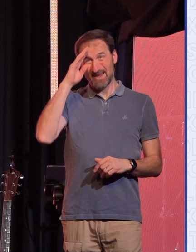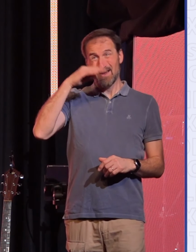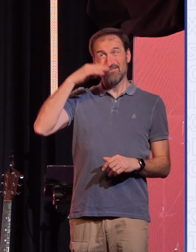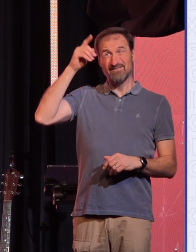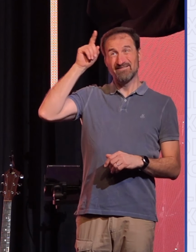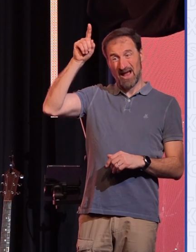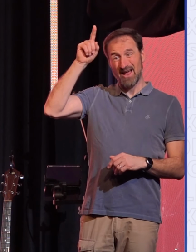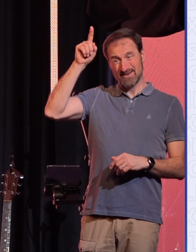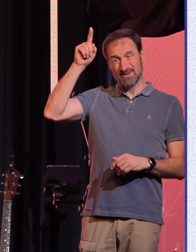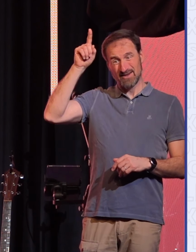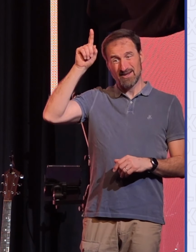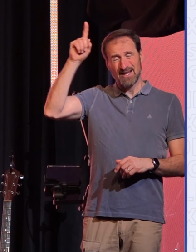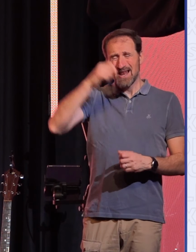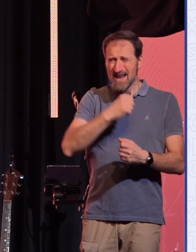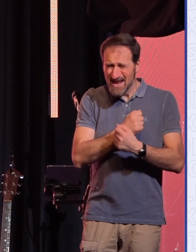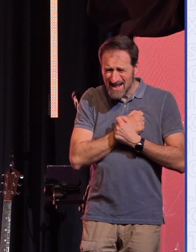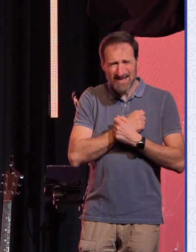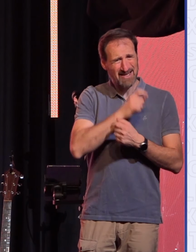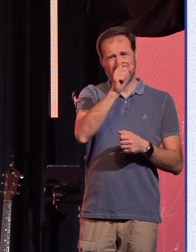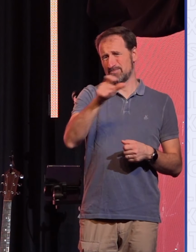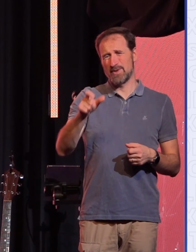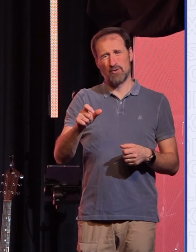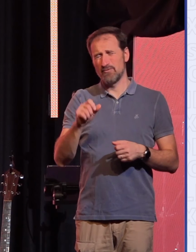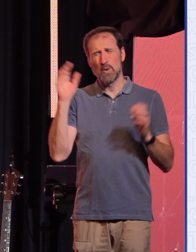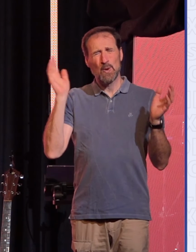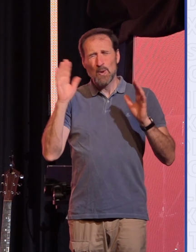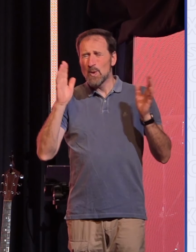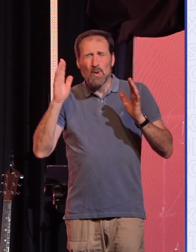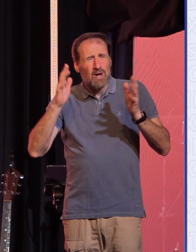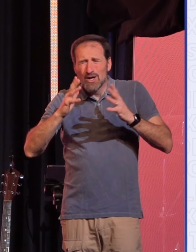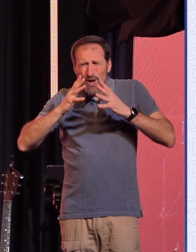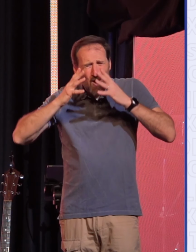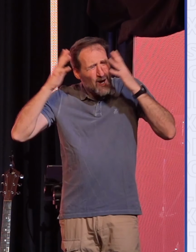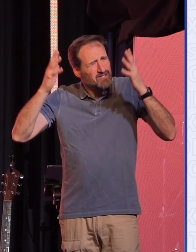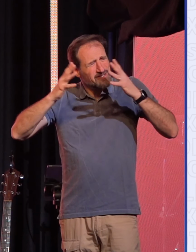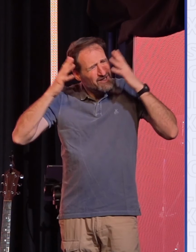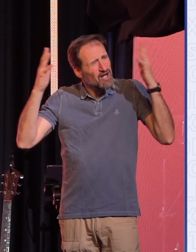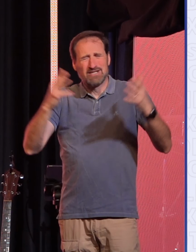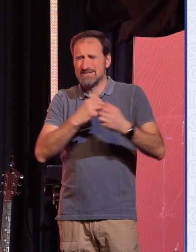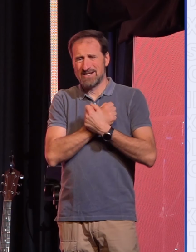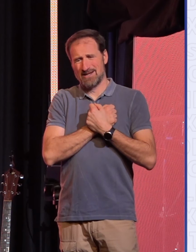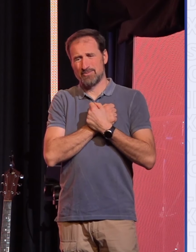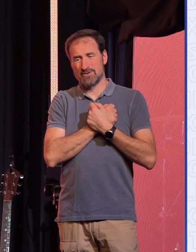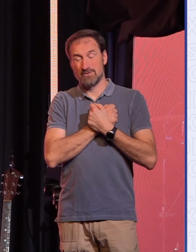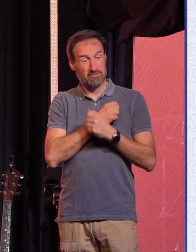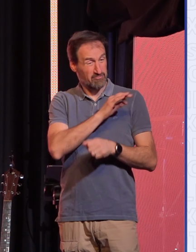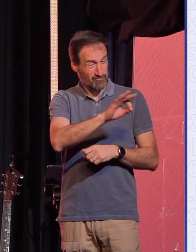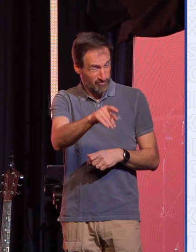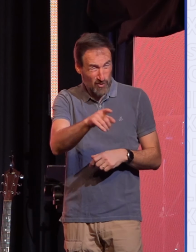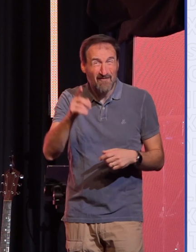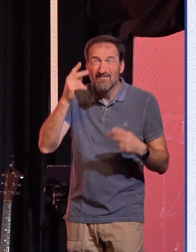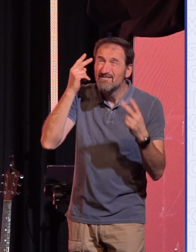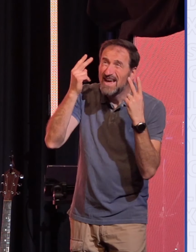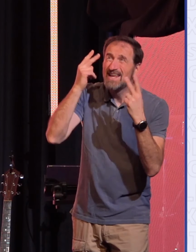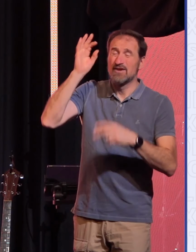wichtig und er hat das Wichtigste und das Beste für dich gegeben. Weil es gibt genügend Dinge in unserem